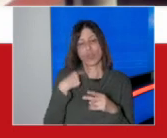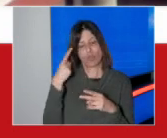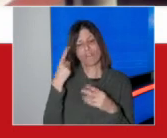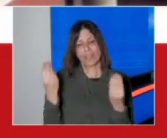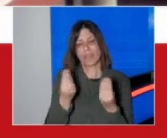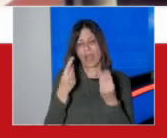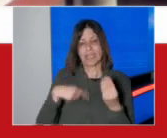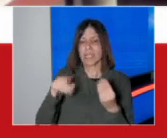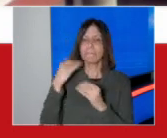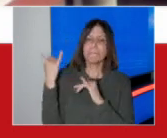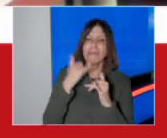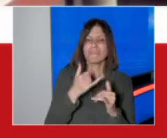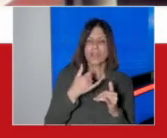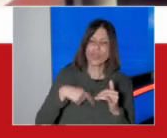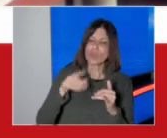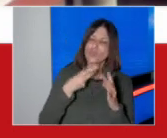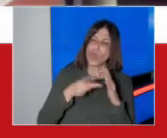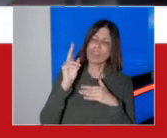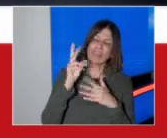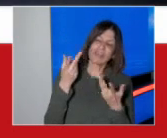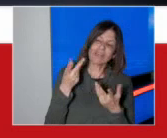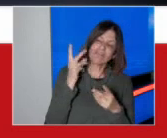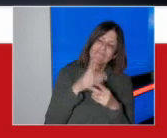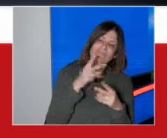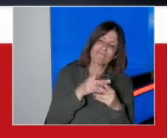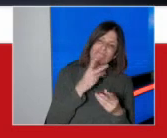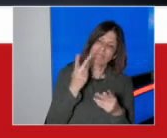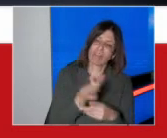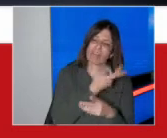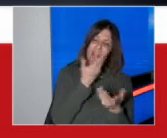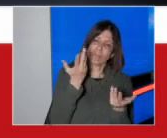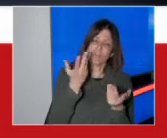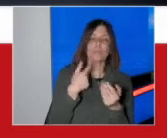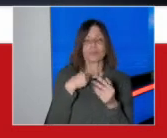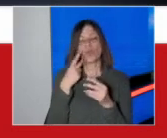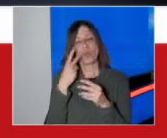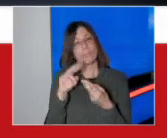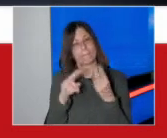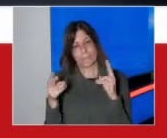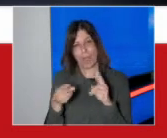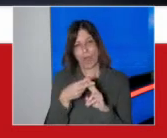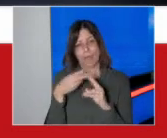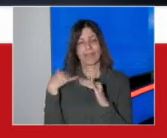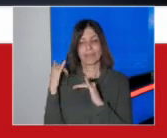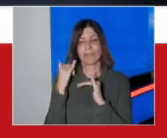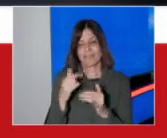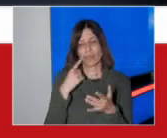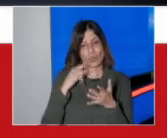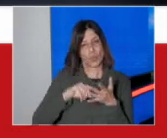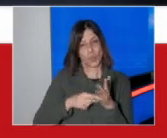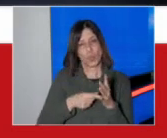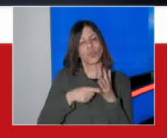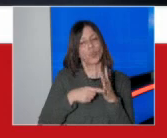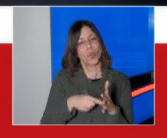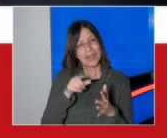הזה מביא אותנו יותר קרוב לאנדמיה. פרופסור כהן, אנחנו רואים, אתה יודע, בעולם, אני מביא כל פעם את הדוגמה הזאת, אנחנו